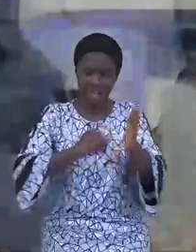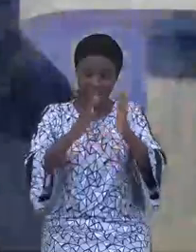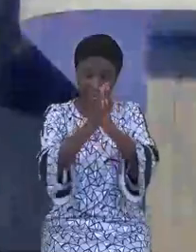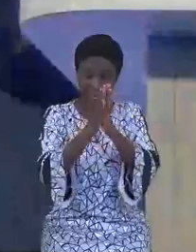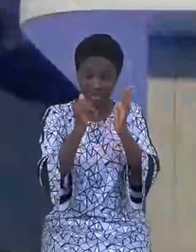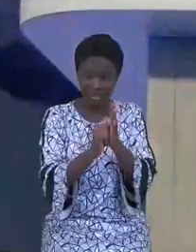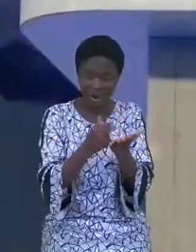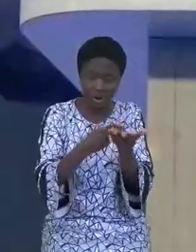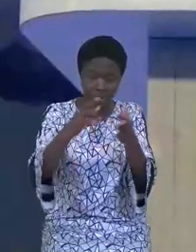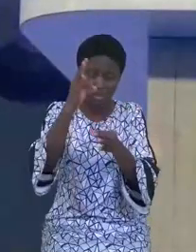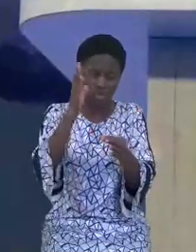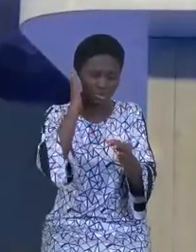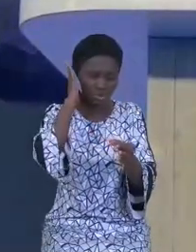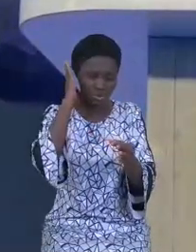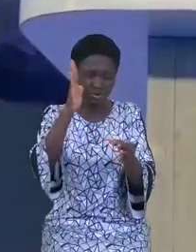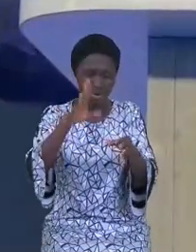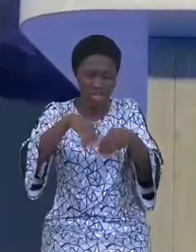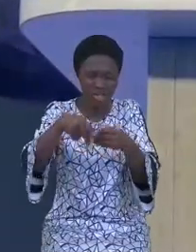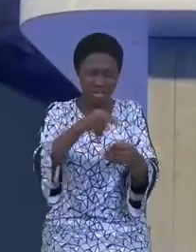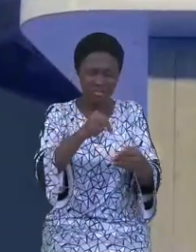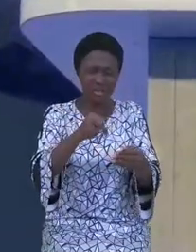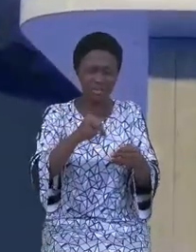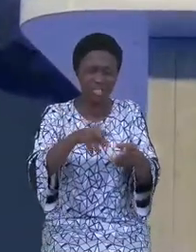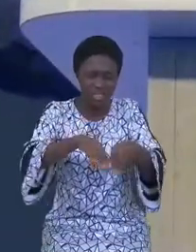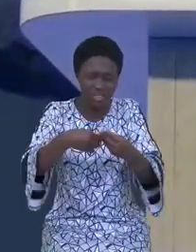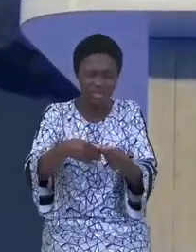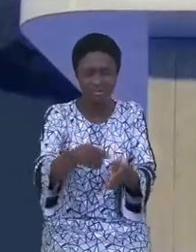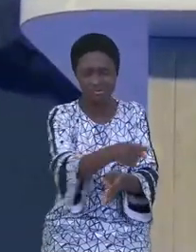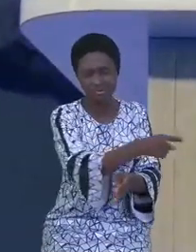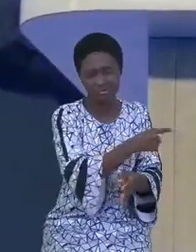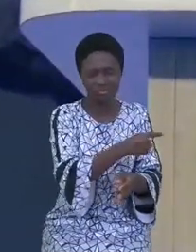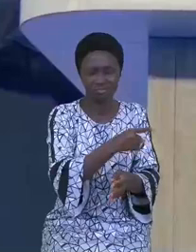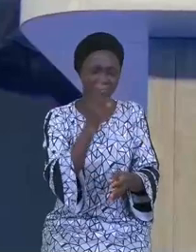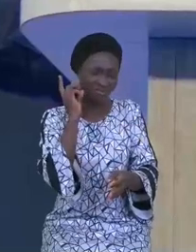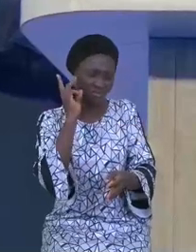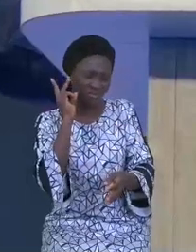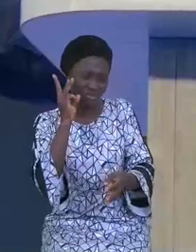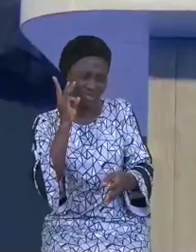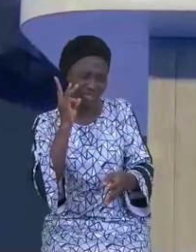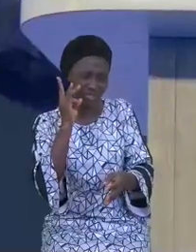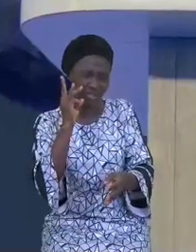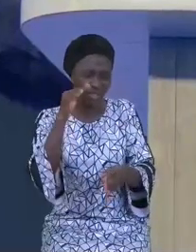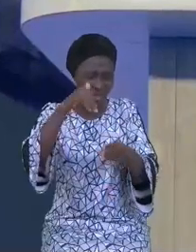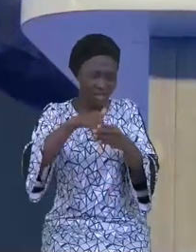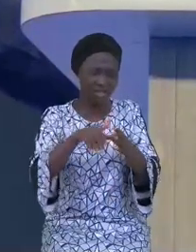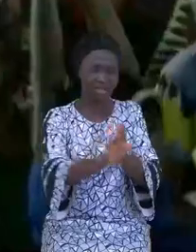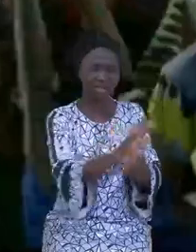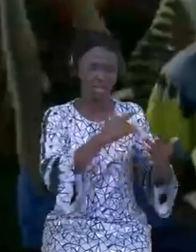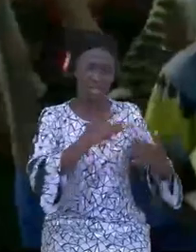le Saint-Esprit rende témoignage à chacun que maintenant, qu'ils sont enfants de